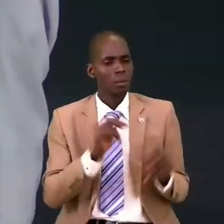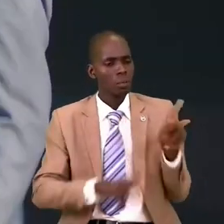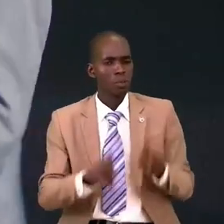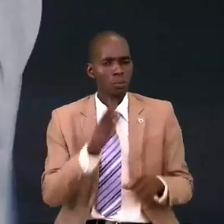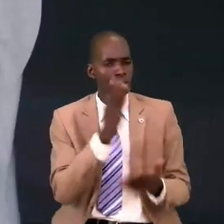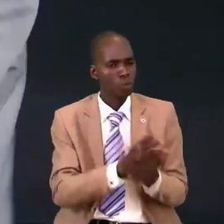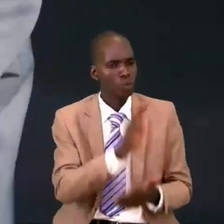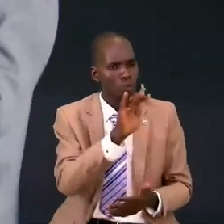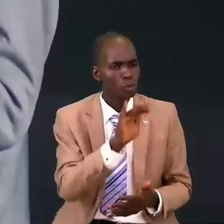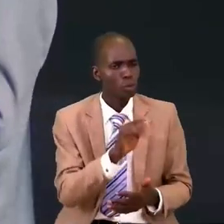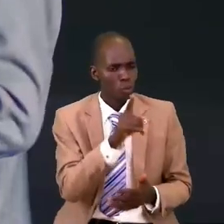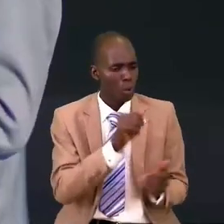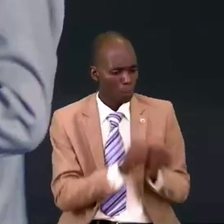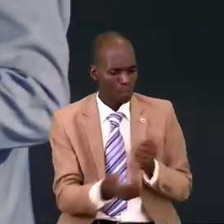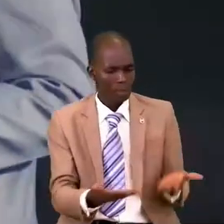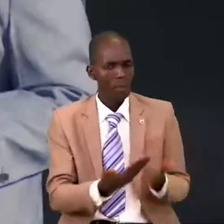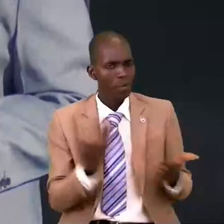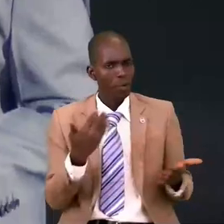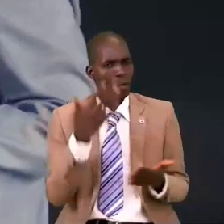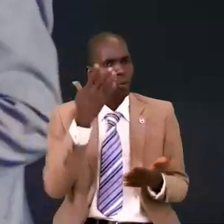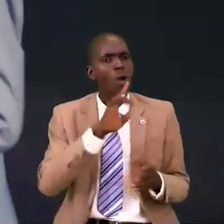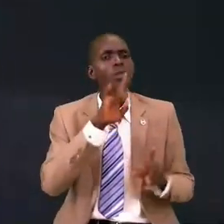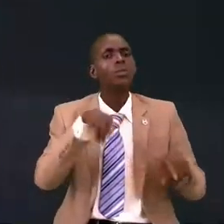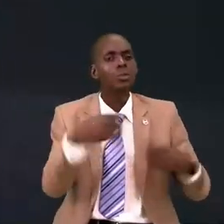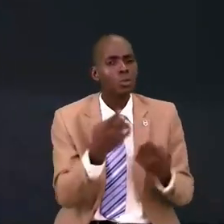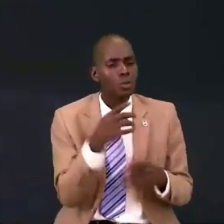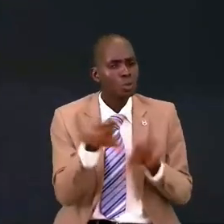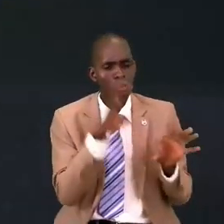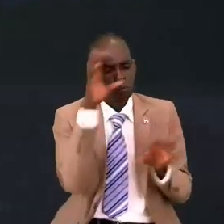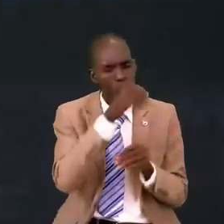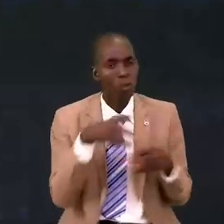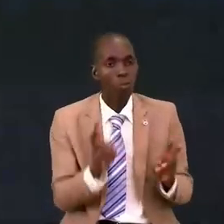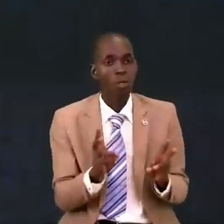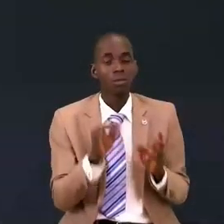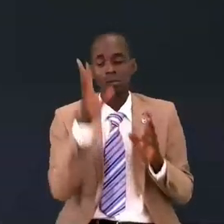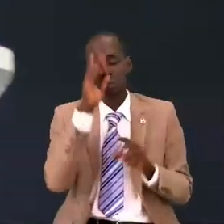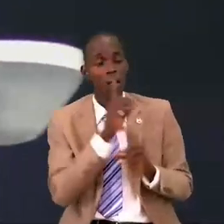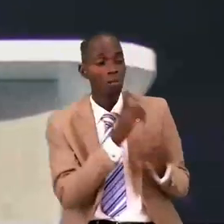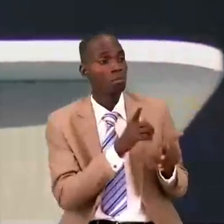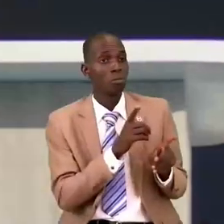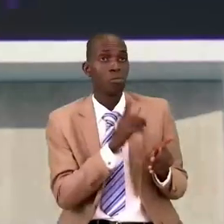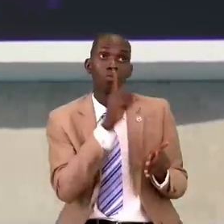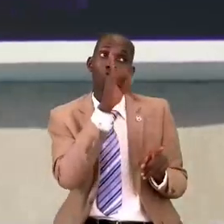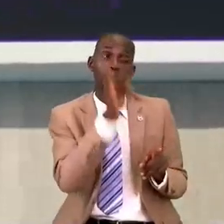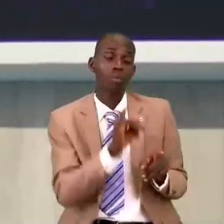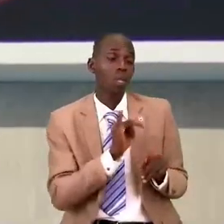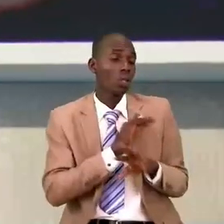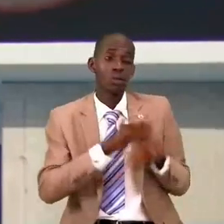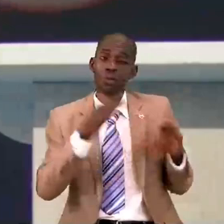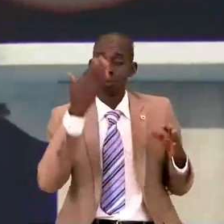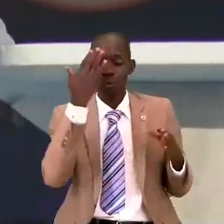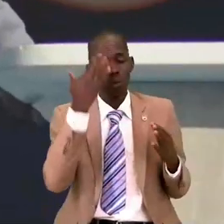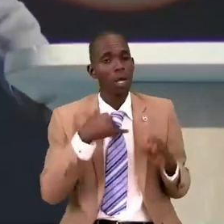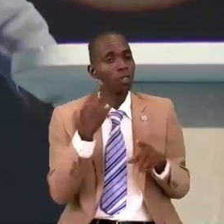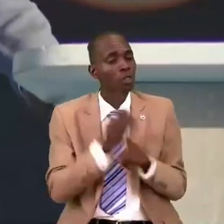réalité? Moi, je ne sais pas. J'aime seulement conduire. J'aime conduire seulement. Il ne va nulle part. Il ne va